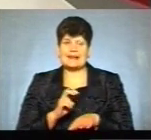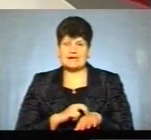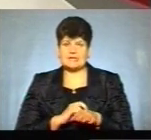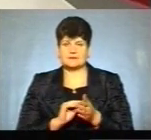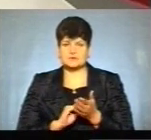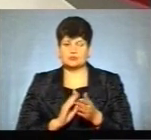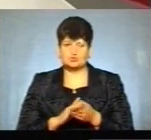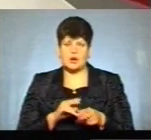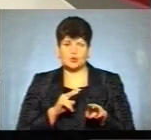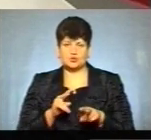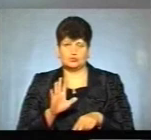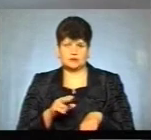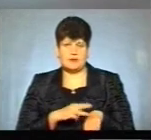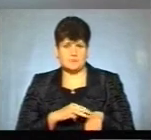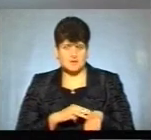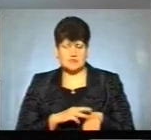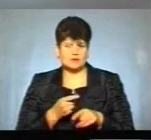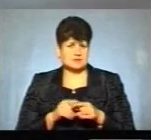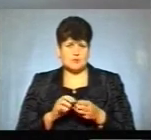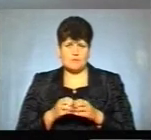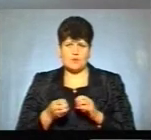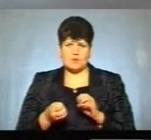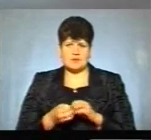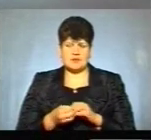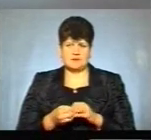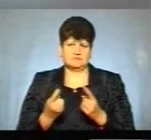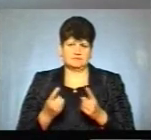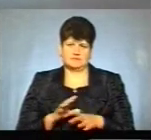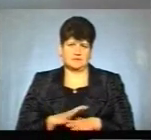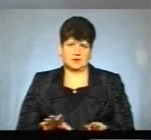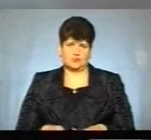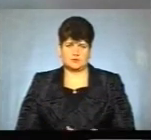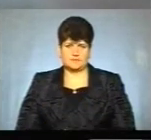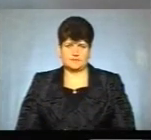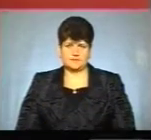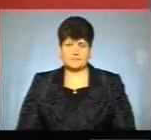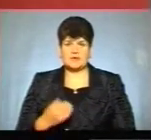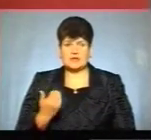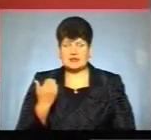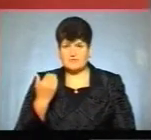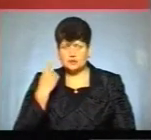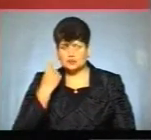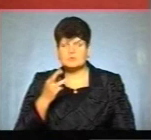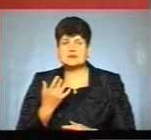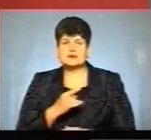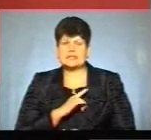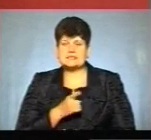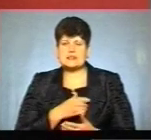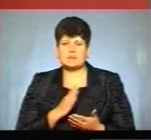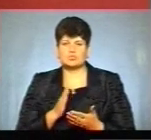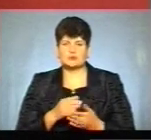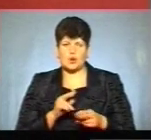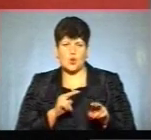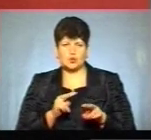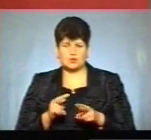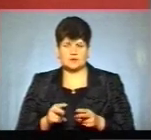там правоохоронні органи, я думаю, що там з цим проблем надзвичайних не буде. На вашу думку, наскільки сильний має бути контроль? Зараз такий